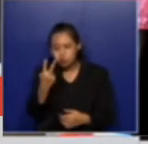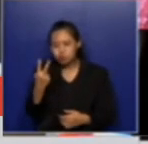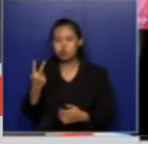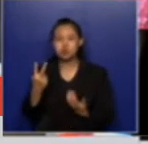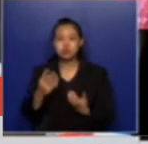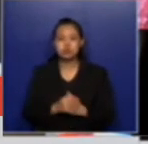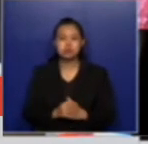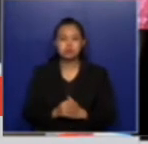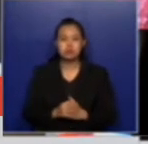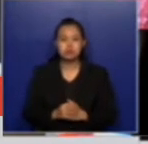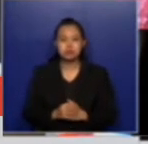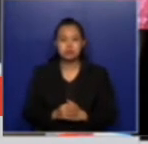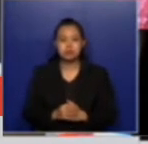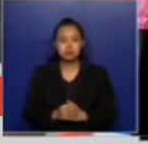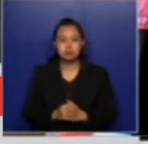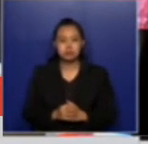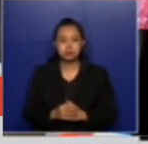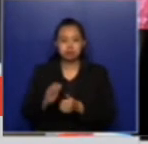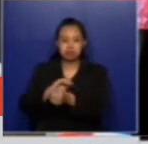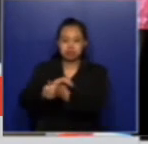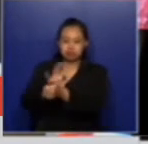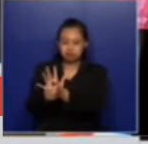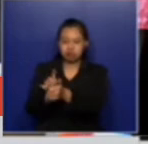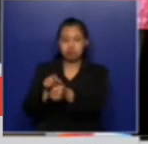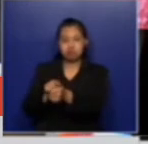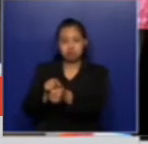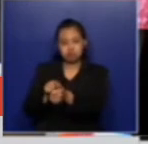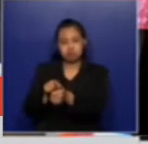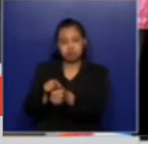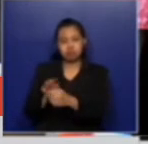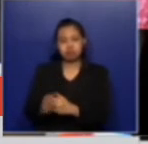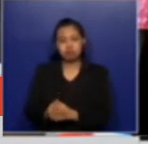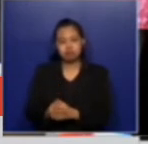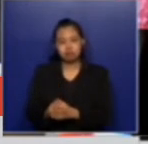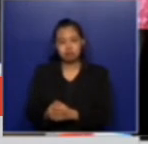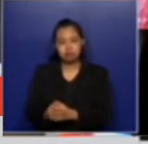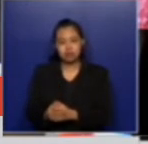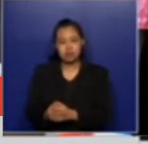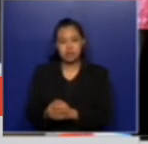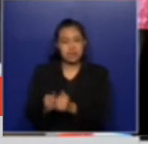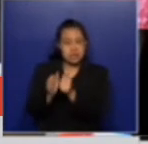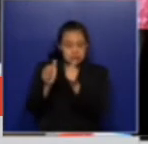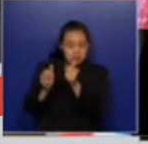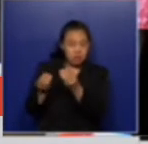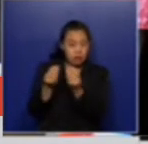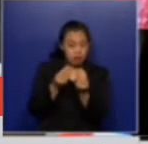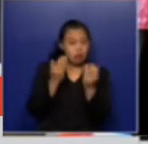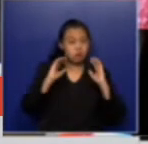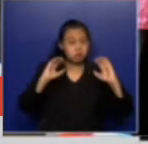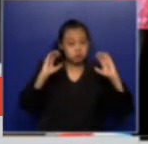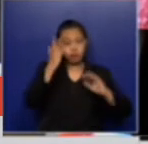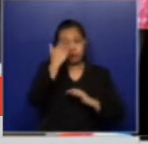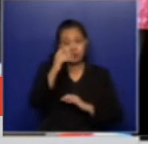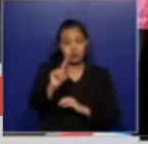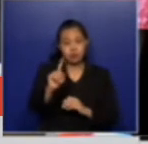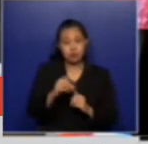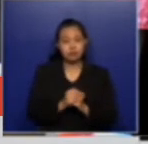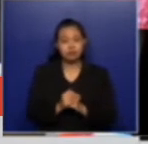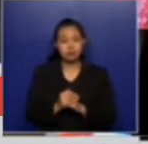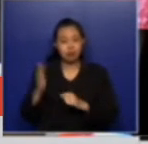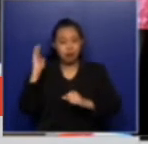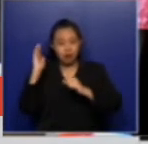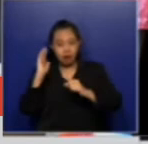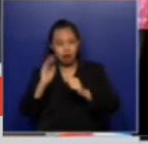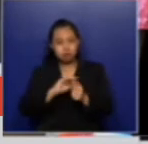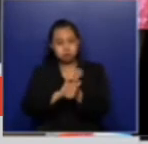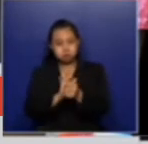ห่งนี้มองว่าโควิดนี้อาจจะสร้างความดีให้กับรัฐบาลก็ได้นะครับเพราะอะไรอภิปรายกันมาก็